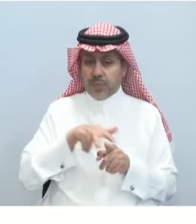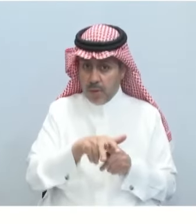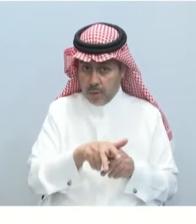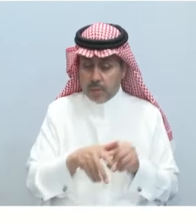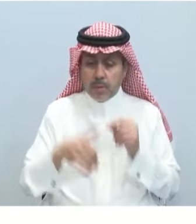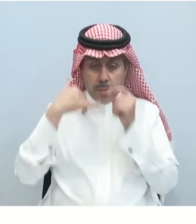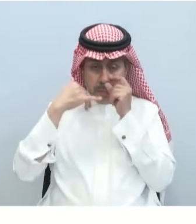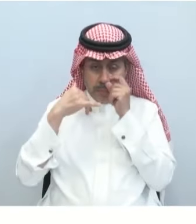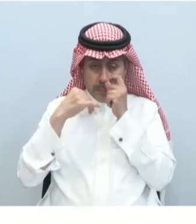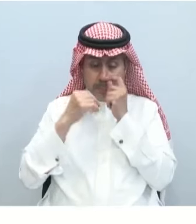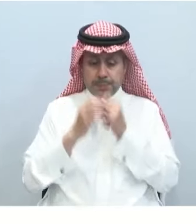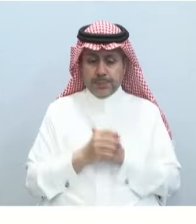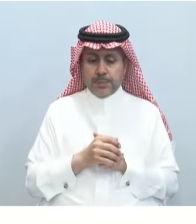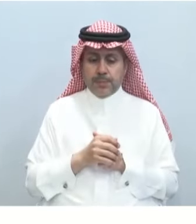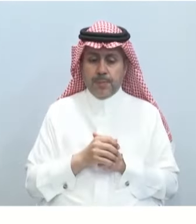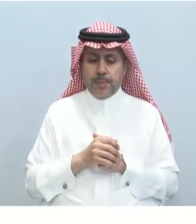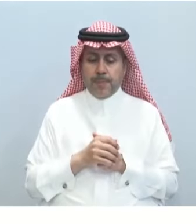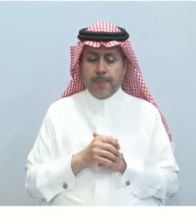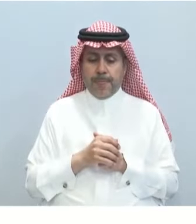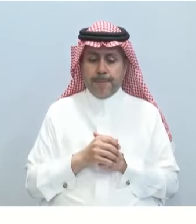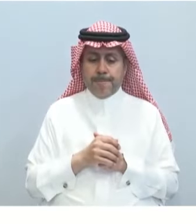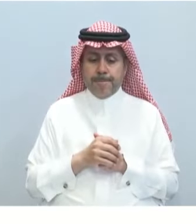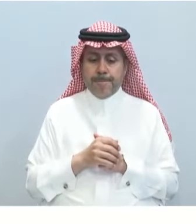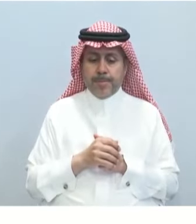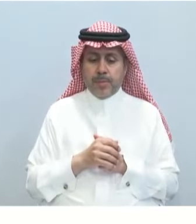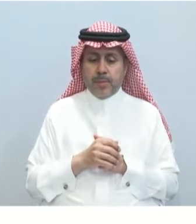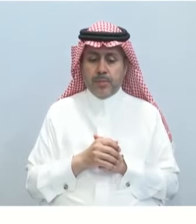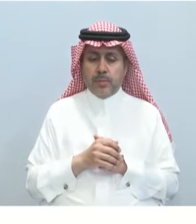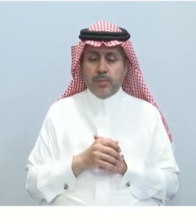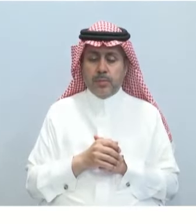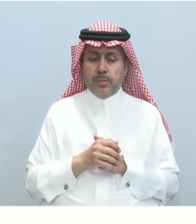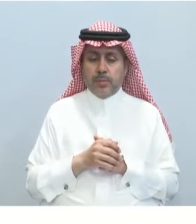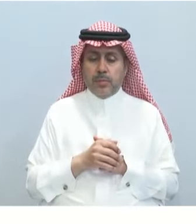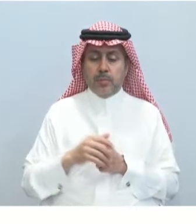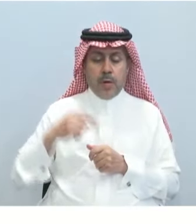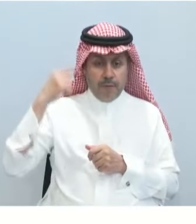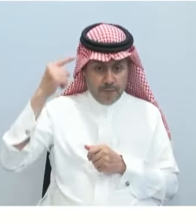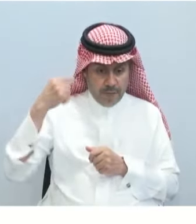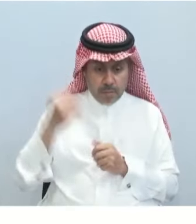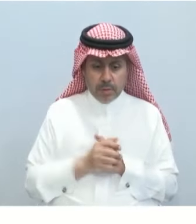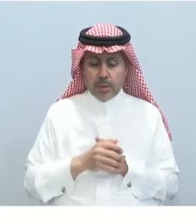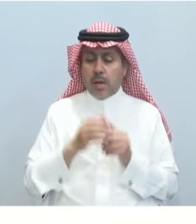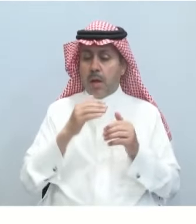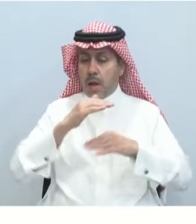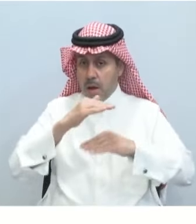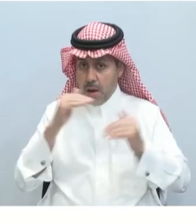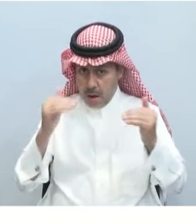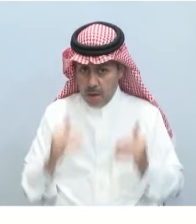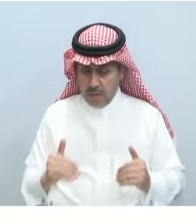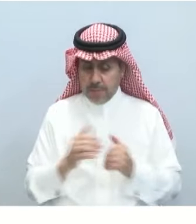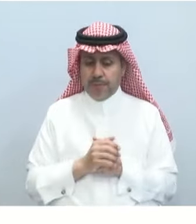لابد ان تبلغ الجهات المعنيه في ذلك ثانيا مورات ما تقضي تقضي به الانظمه ذات العلاقه من